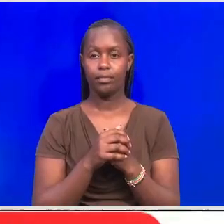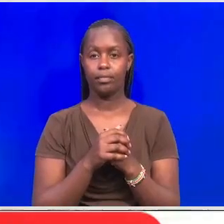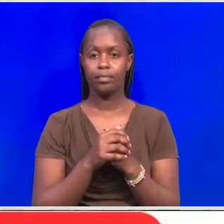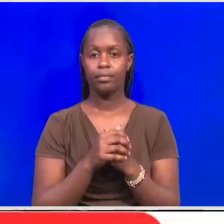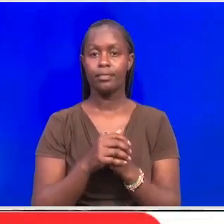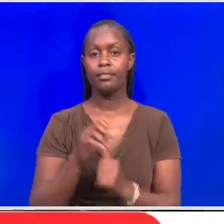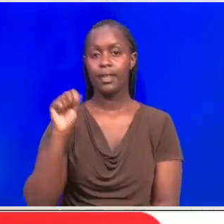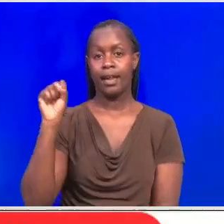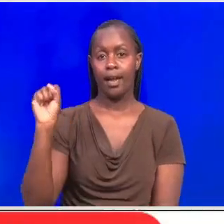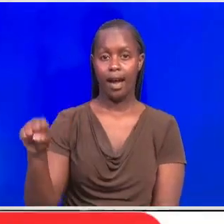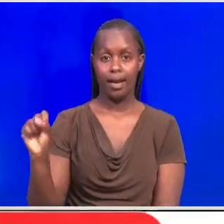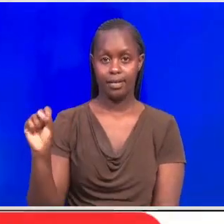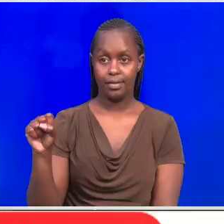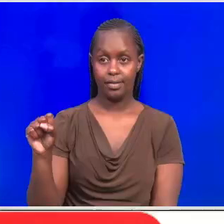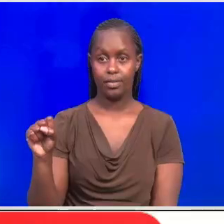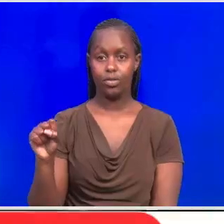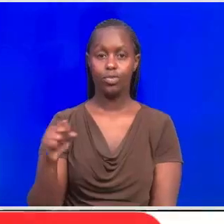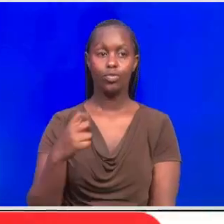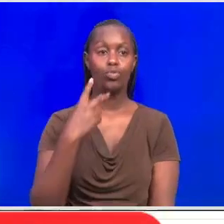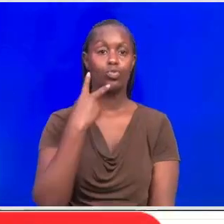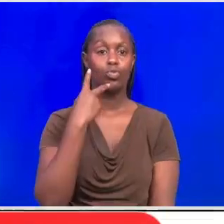Ayes 204,